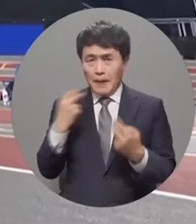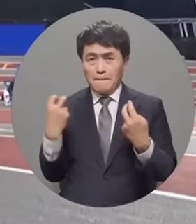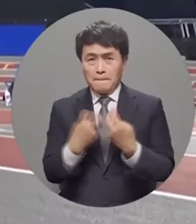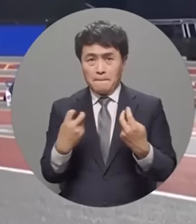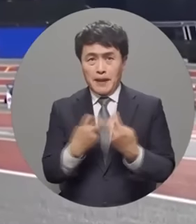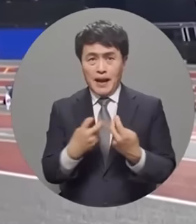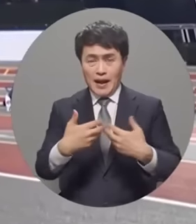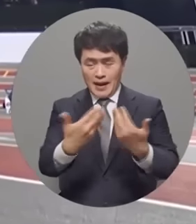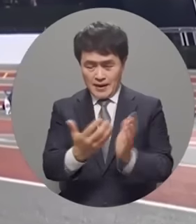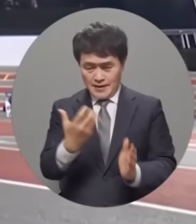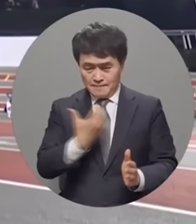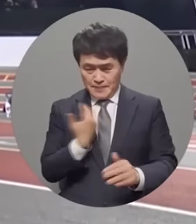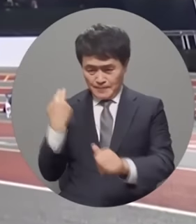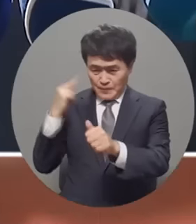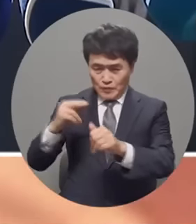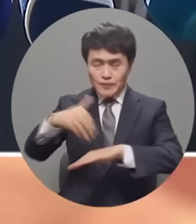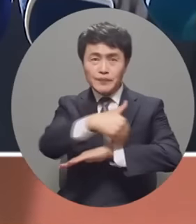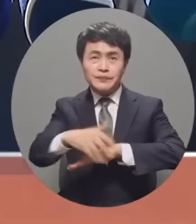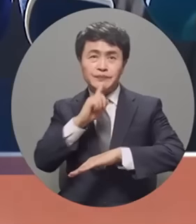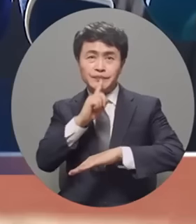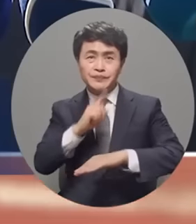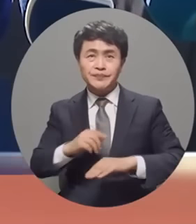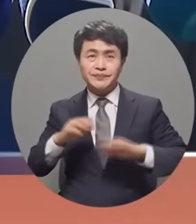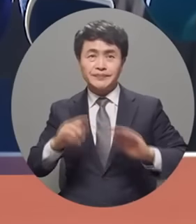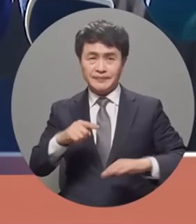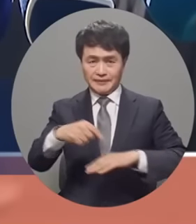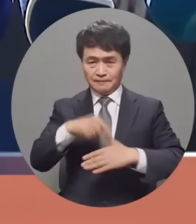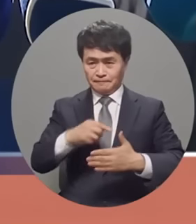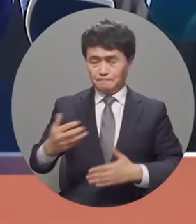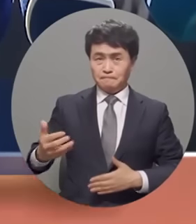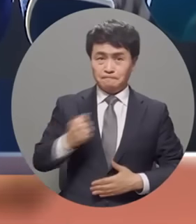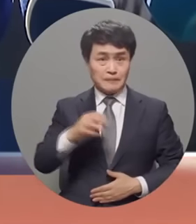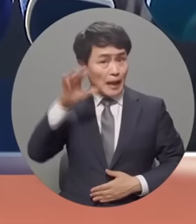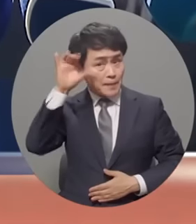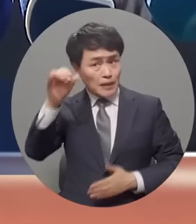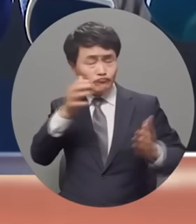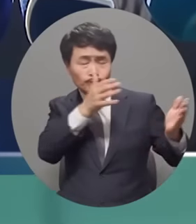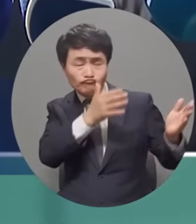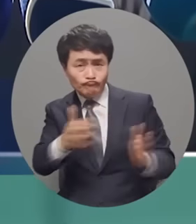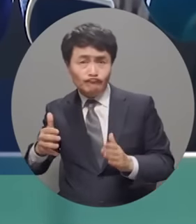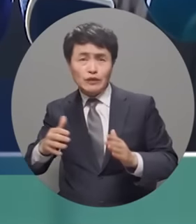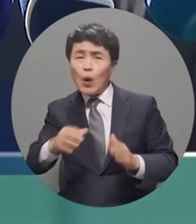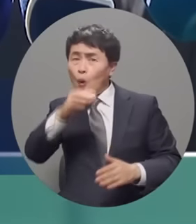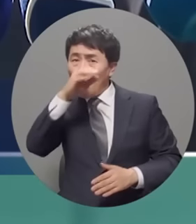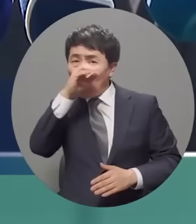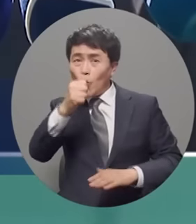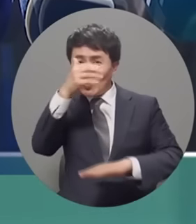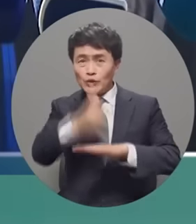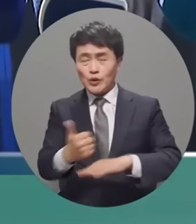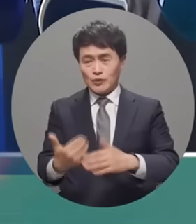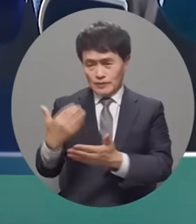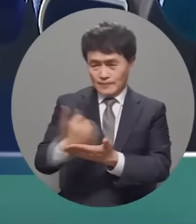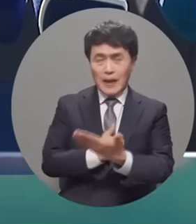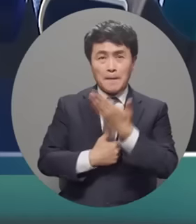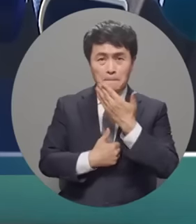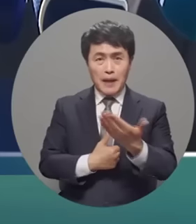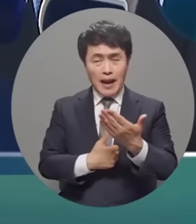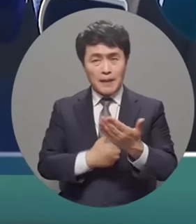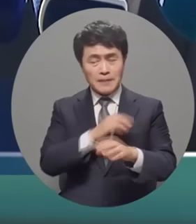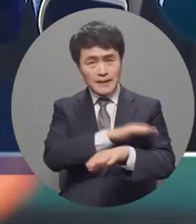첫 메달에 도전할 생각입니다. 이런 마음가짐으로 100일 동안 준비하면 좋은 결과가 있지 않을까요? 잘